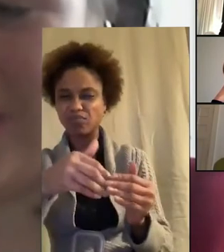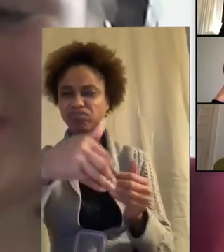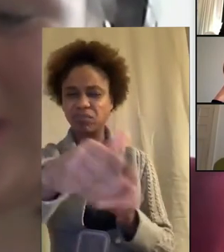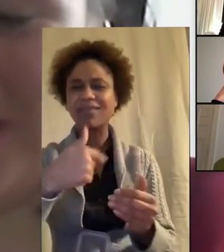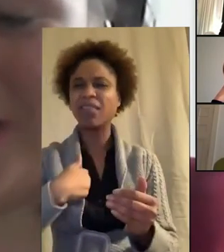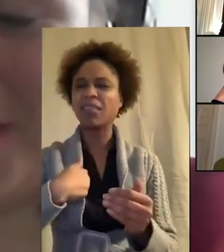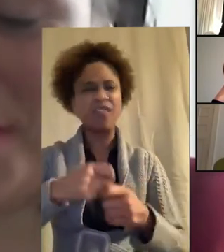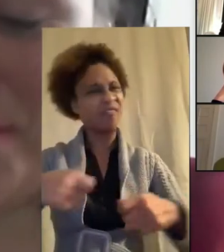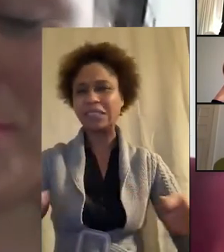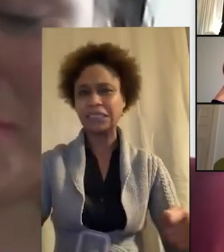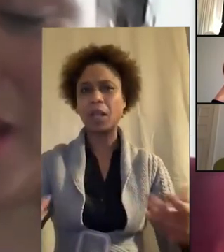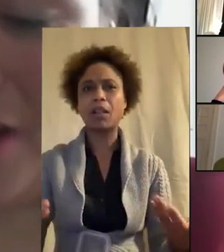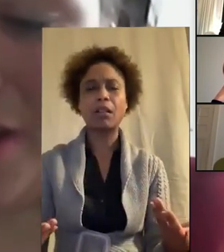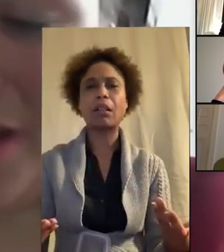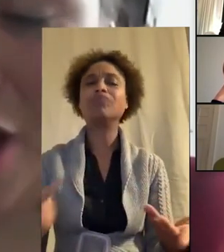Zodat